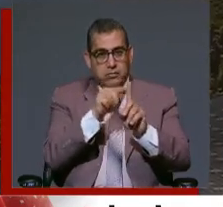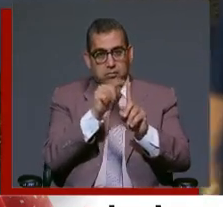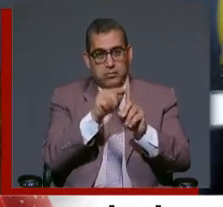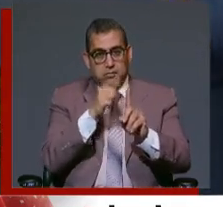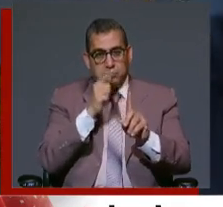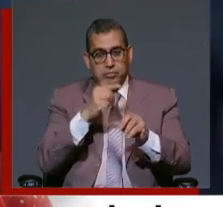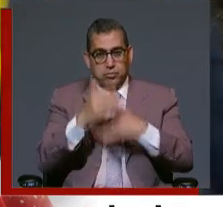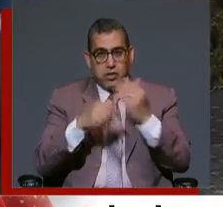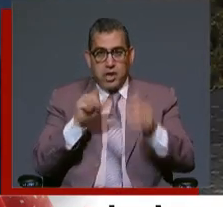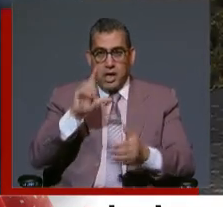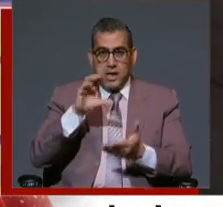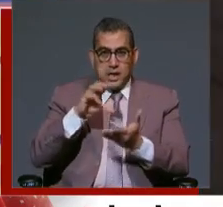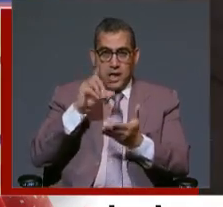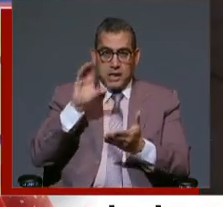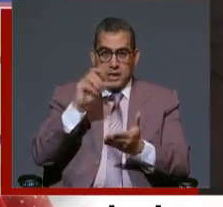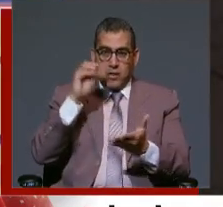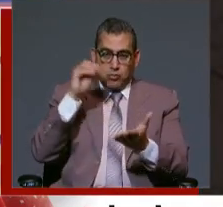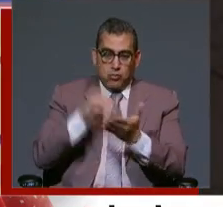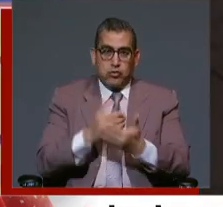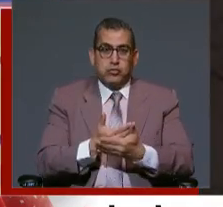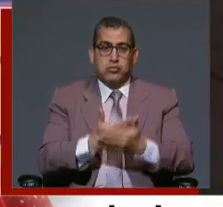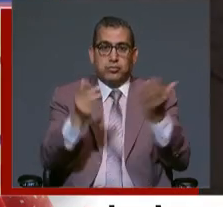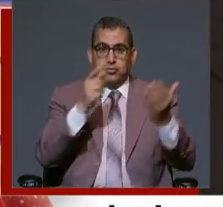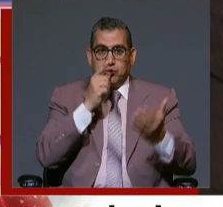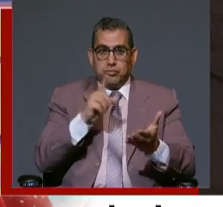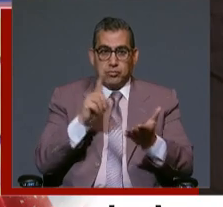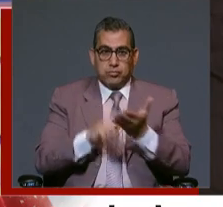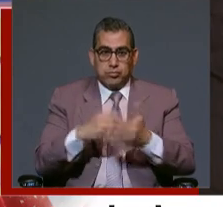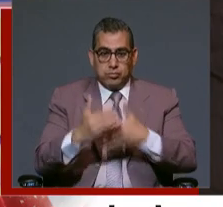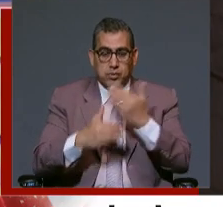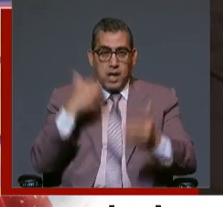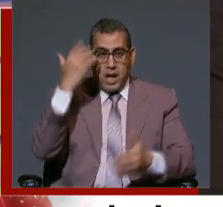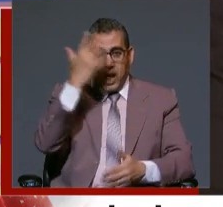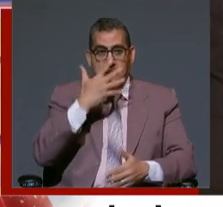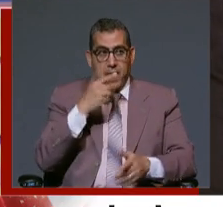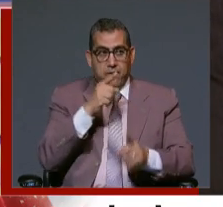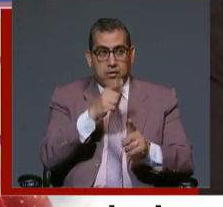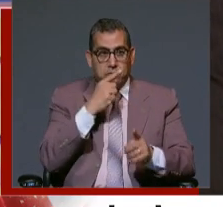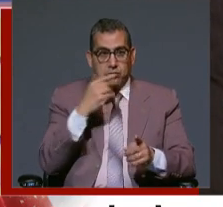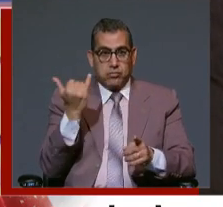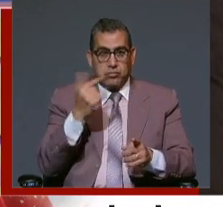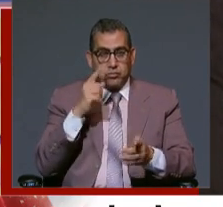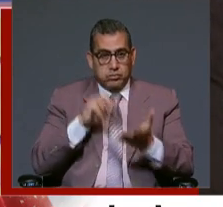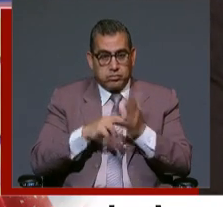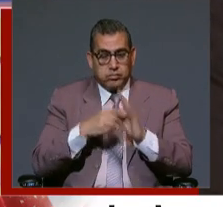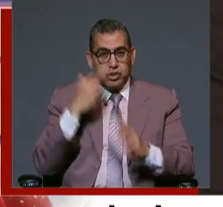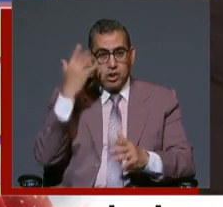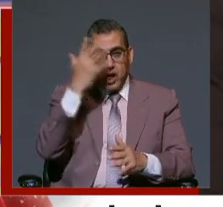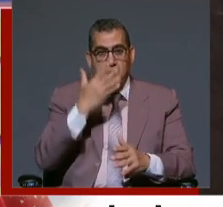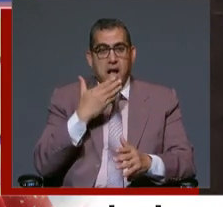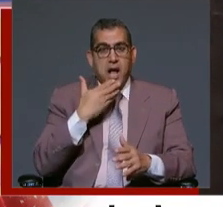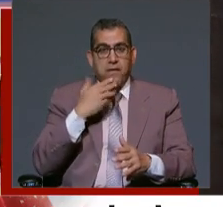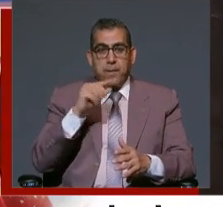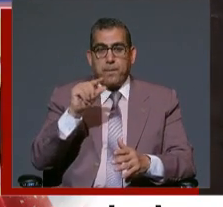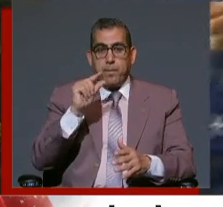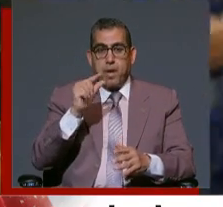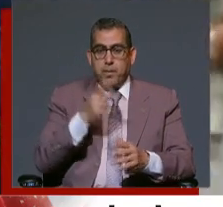فخامة الرئيس. ده بينتقل إلى طبعا أفريقيا، وإزاي نحن نستثمر في الشباب الأفريقي في برامج